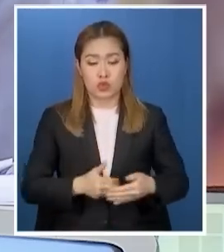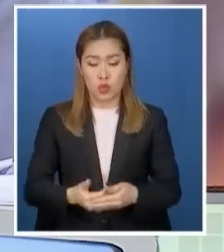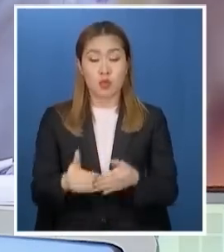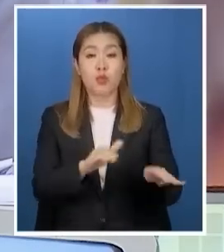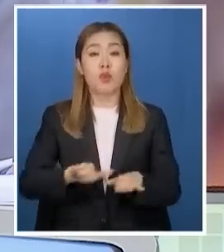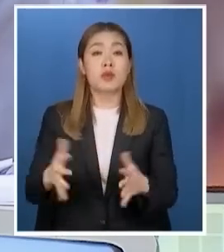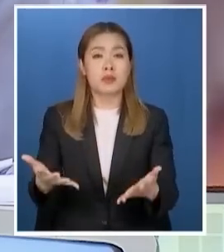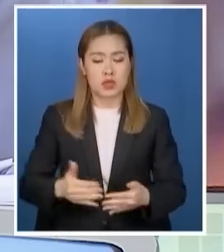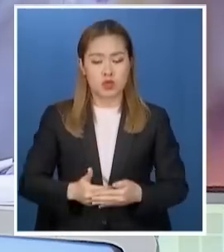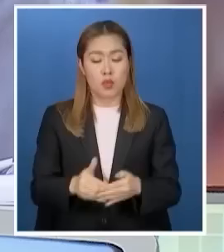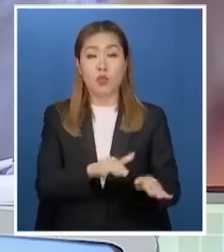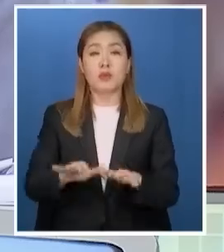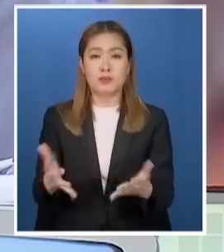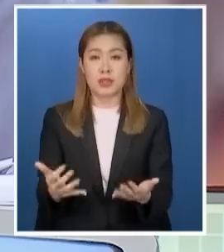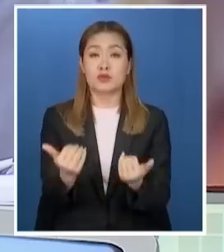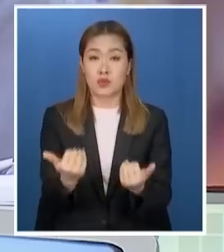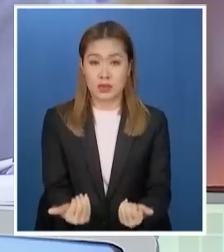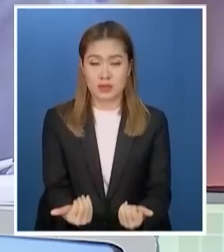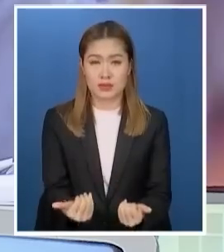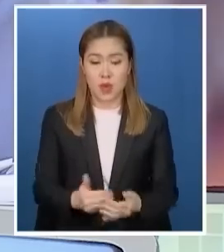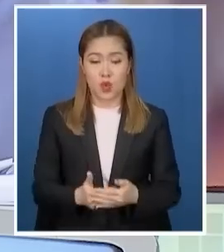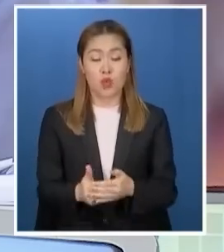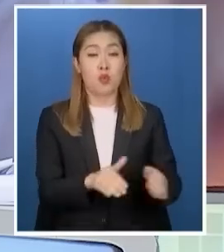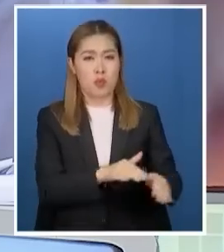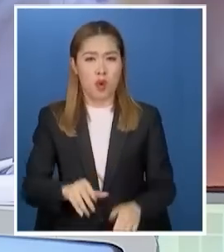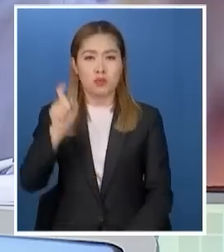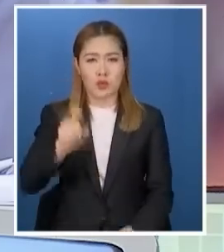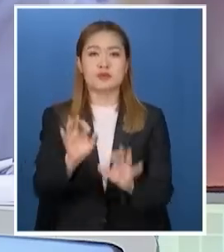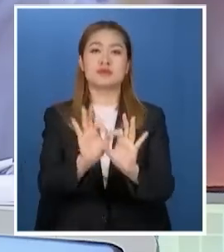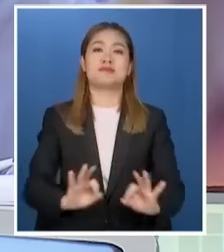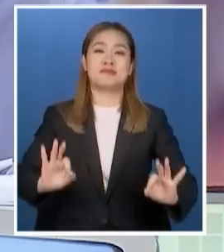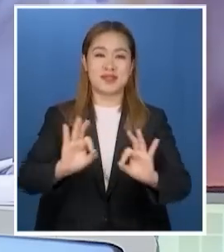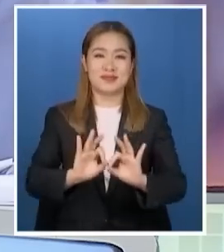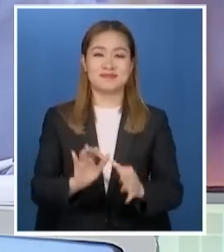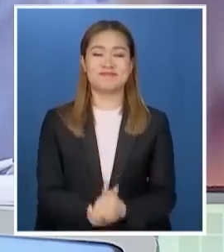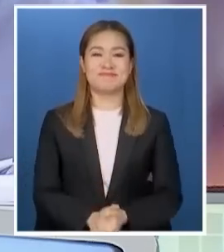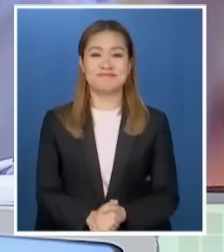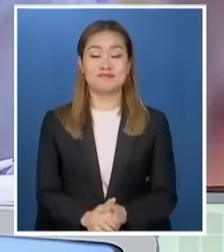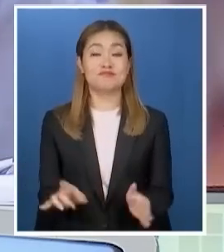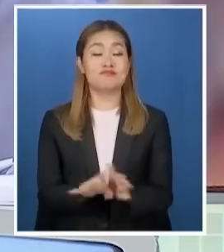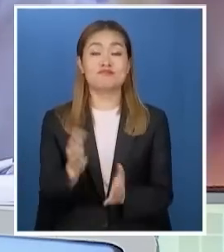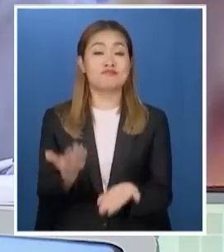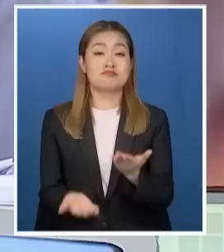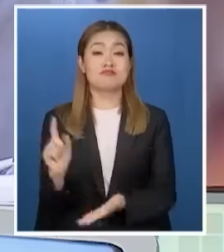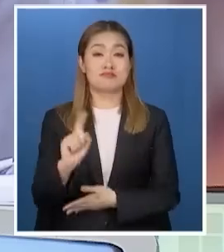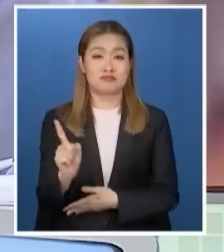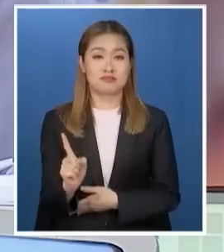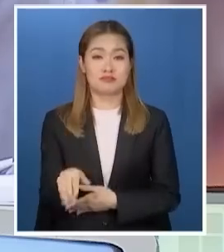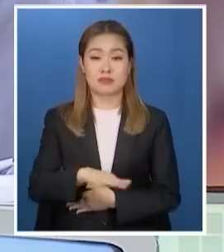ครับท้องไม่พร้อมนะฮะเพราะฉะนั้นคำว่ามีลูกเมื่อพร้อมอันนี้ก็สำคัญมากเช่นเดียวกันเพราะสุดท้ายแล้วปลายทางก็